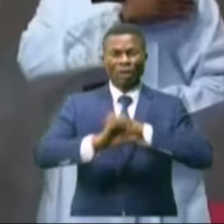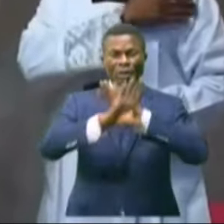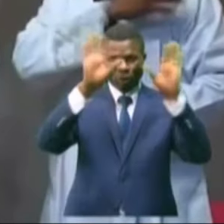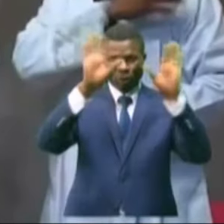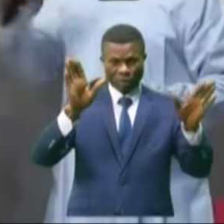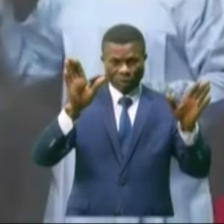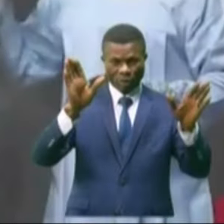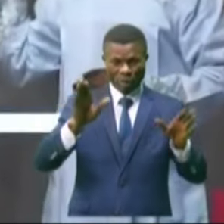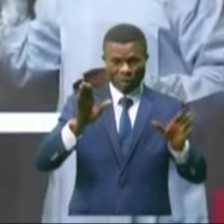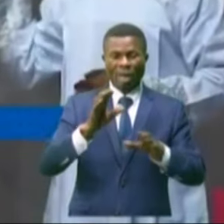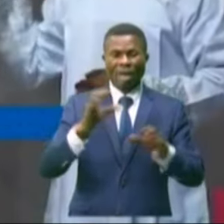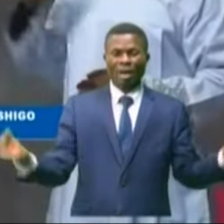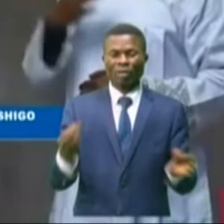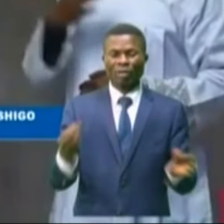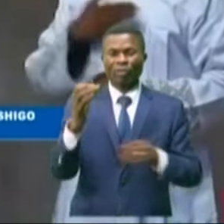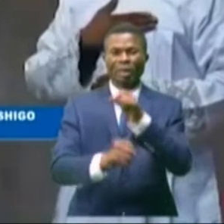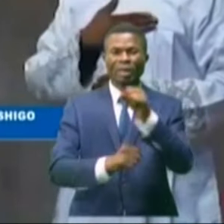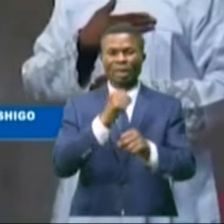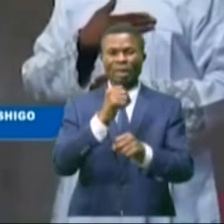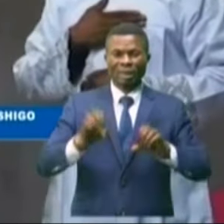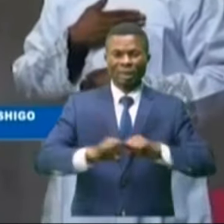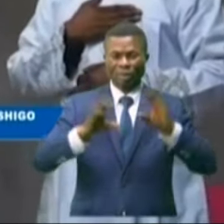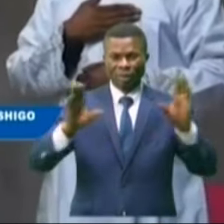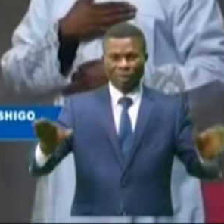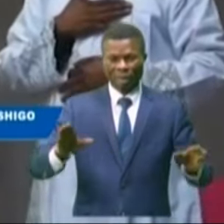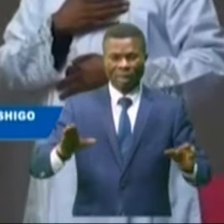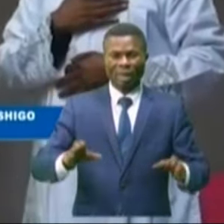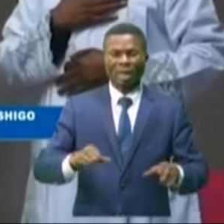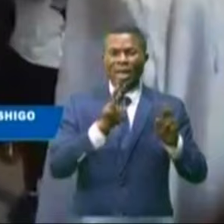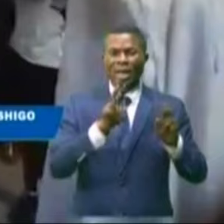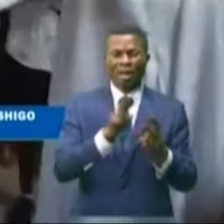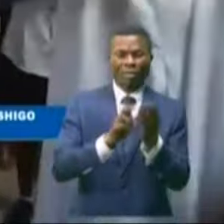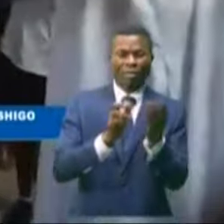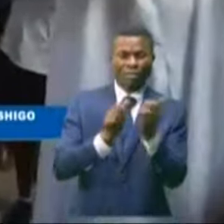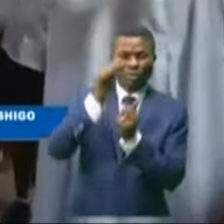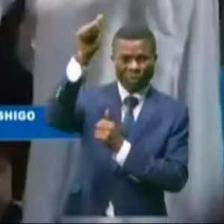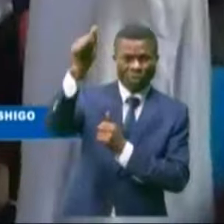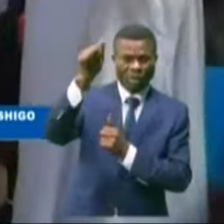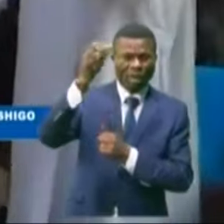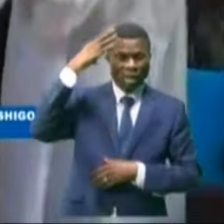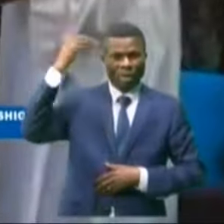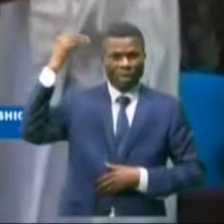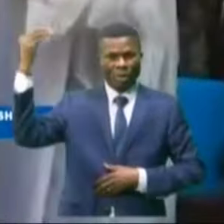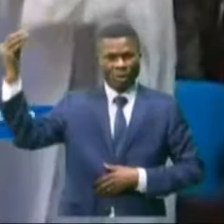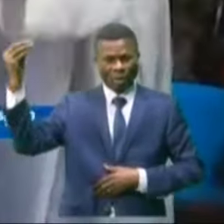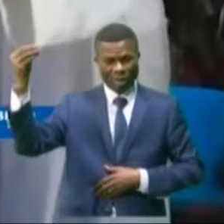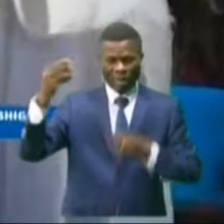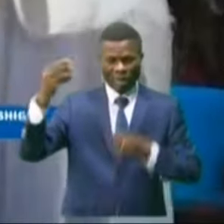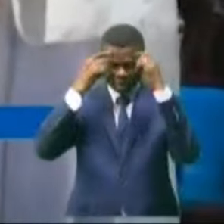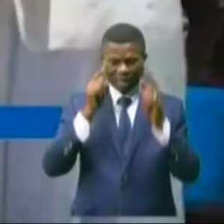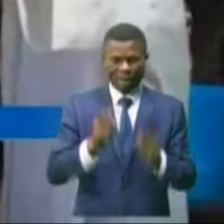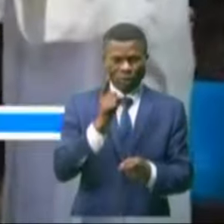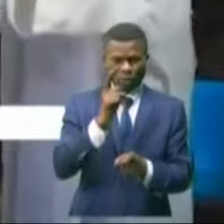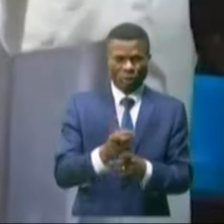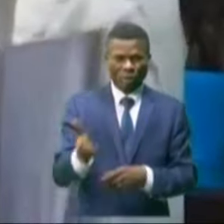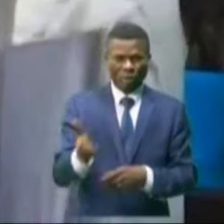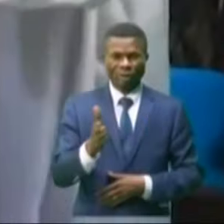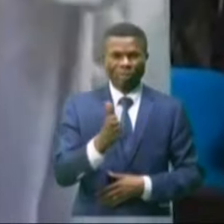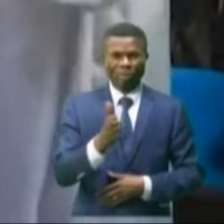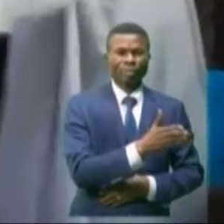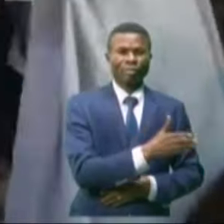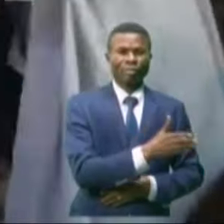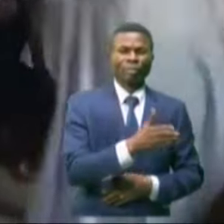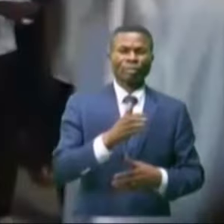leurs 50 années d'existence, regardent désormais vers l'avenir avec espoir et détermination, prêts à poursuivre